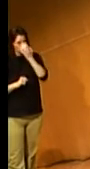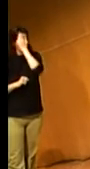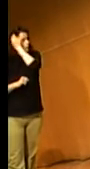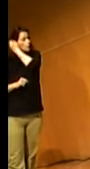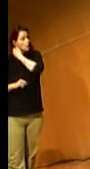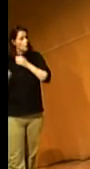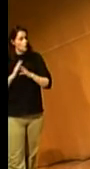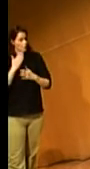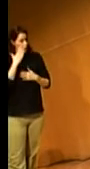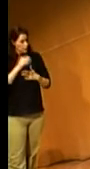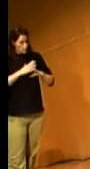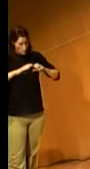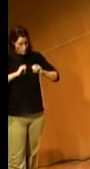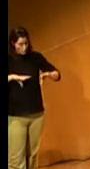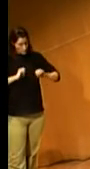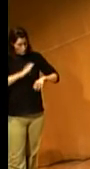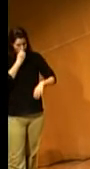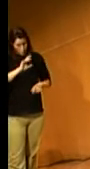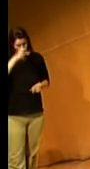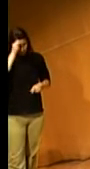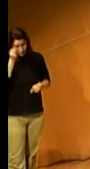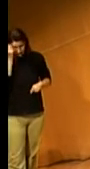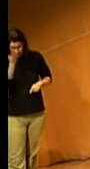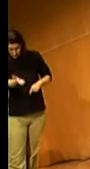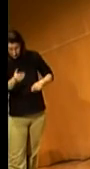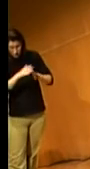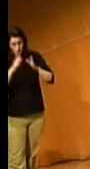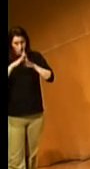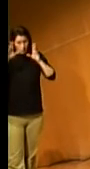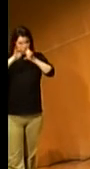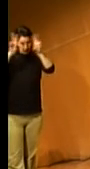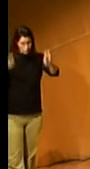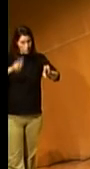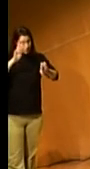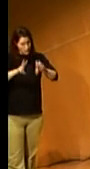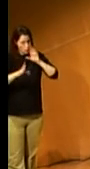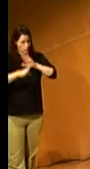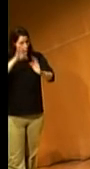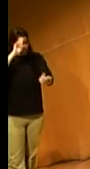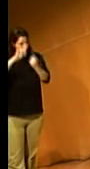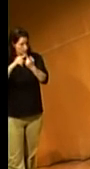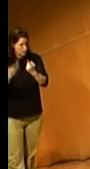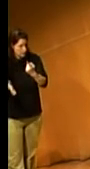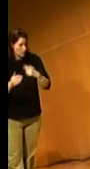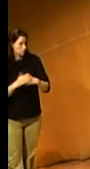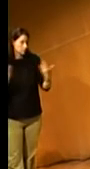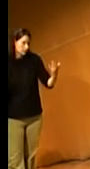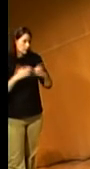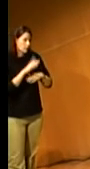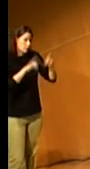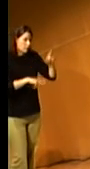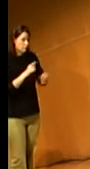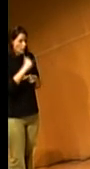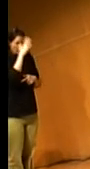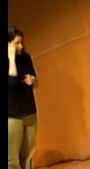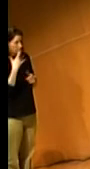relation pédagogique. C'est-à-dire que on a des élèves pour lesquels nous délivrons des attestations